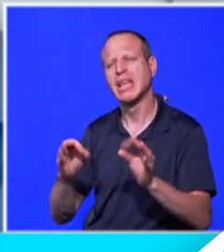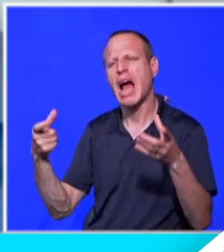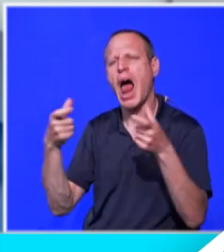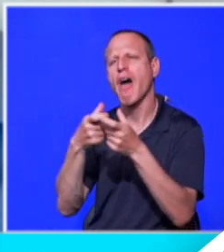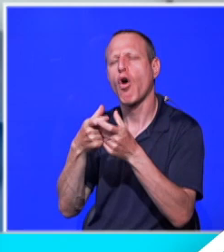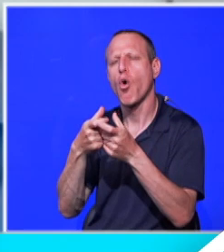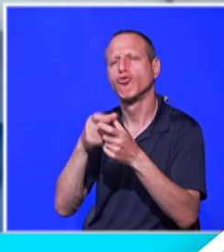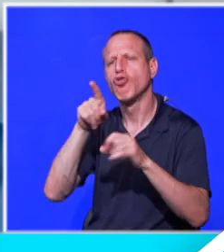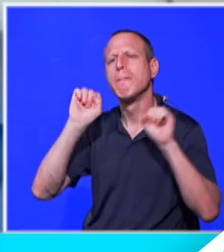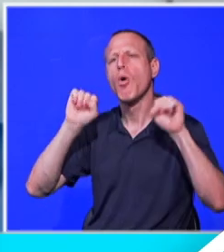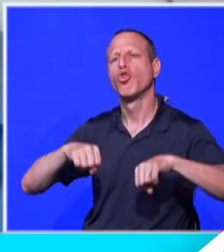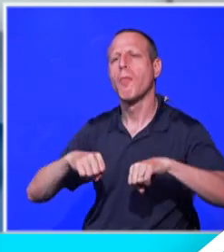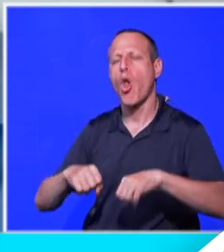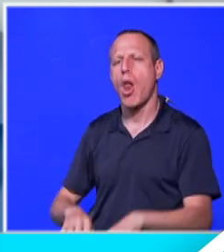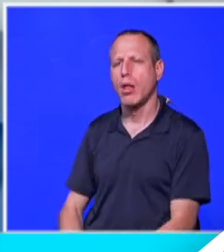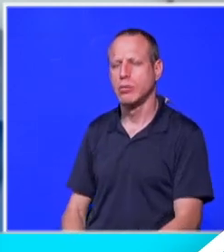לחברות שהן מונופול?